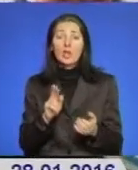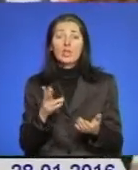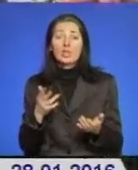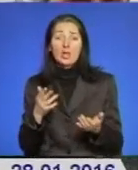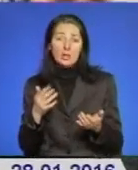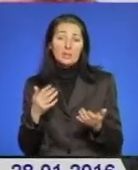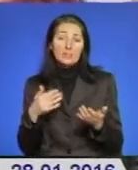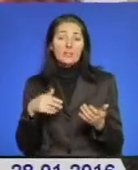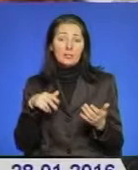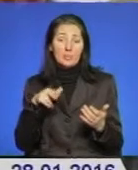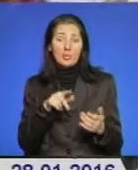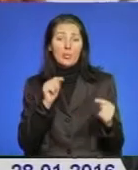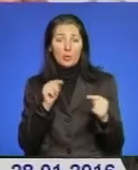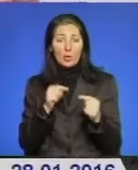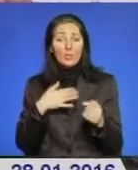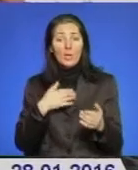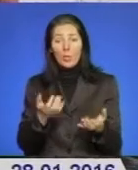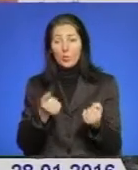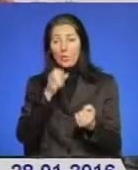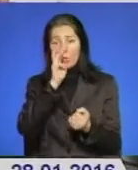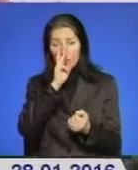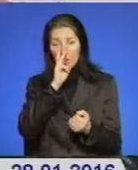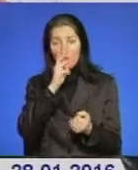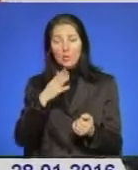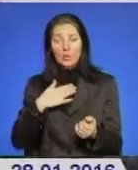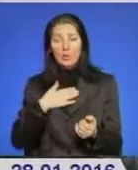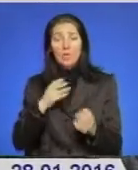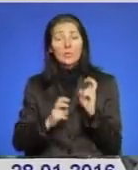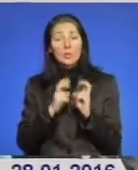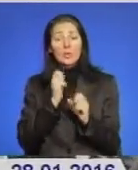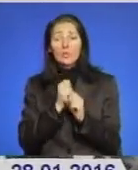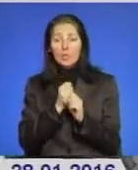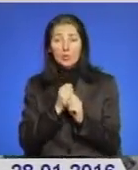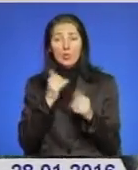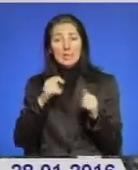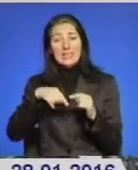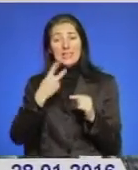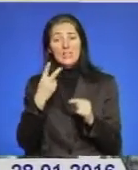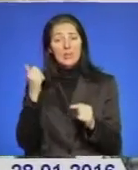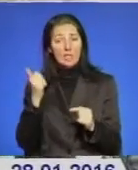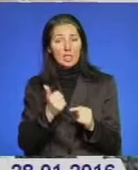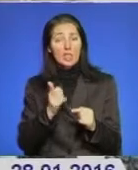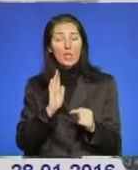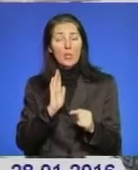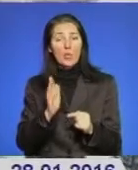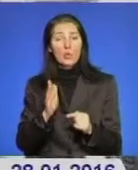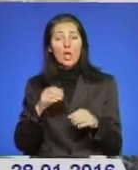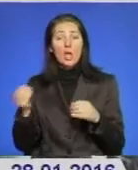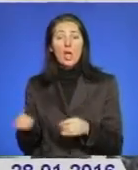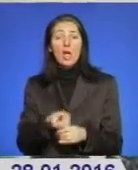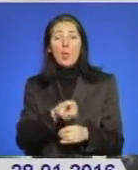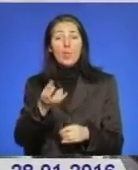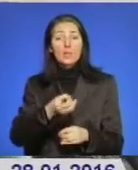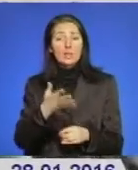ту акцію? І ми получаємо зарплату. У нас підприємство працює. Зараз через дві неділі почнеться посівна. Нас